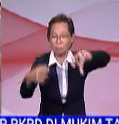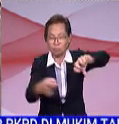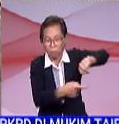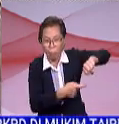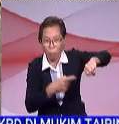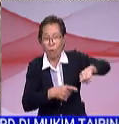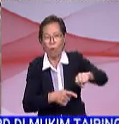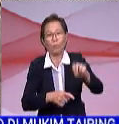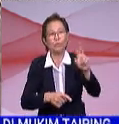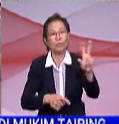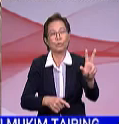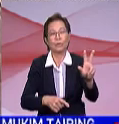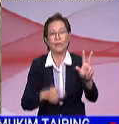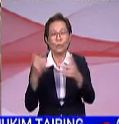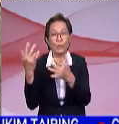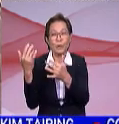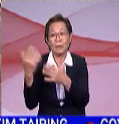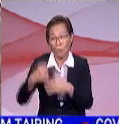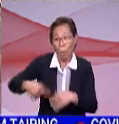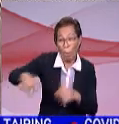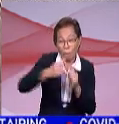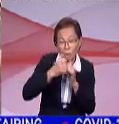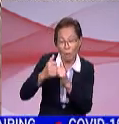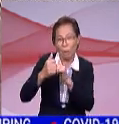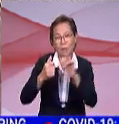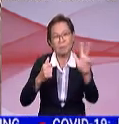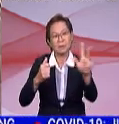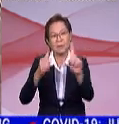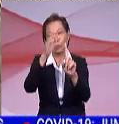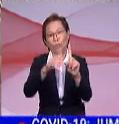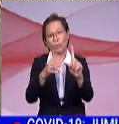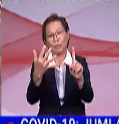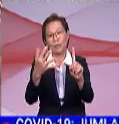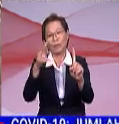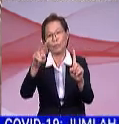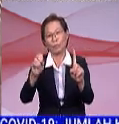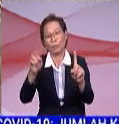nantikan 31 Mei 2021. Saya Jovi Najim Lajim, RTM.